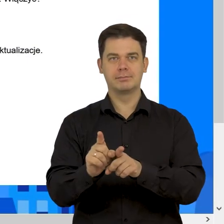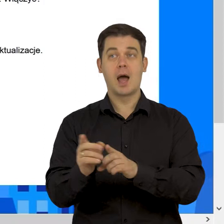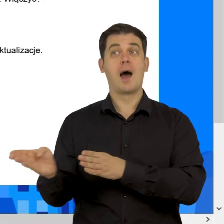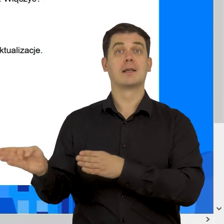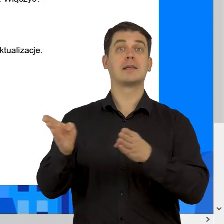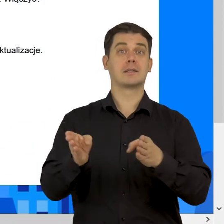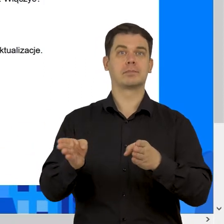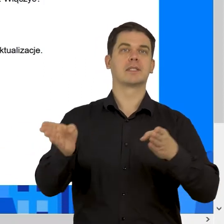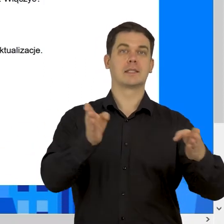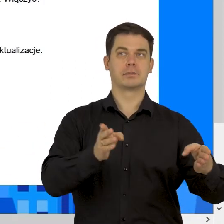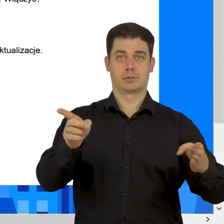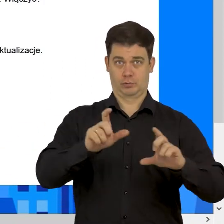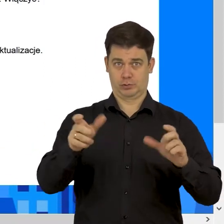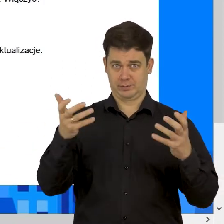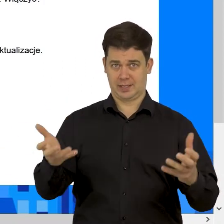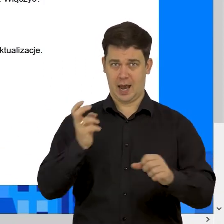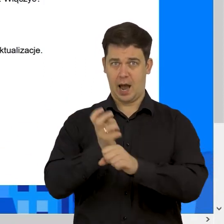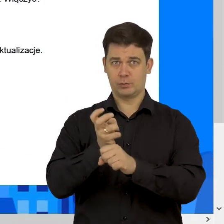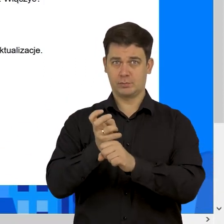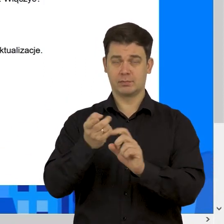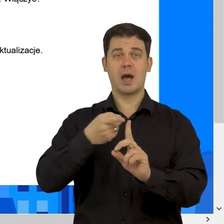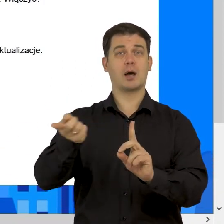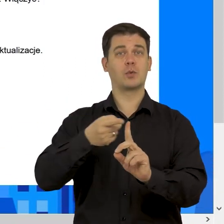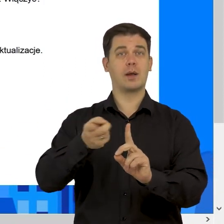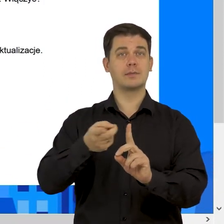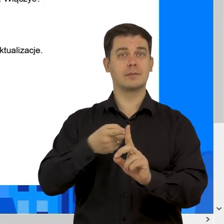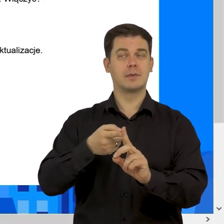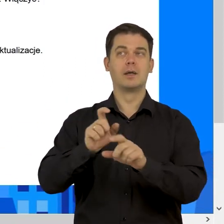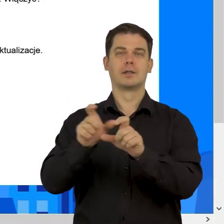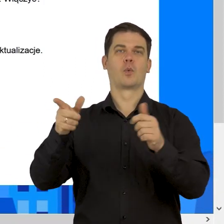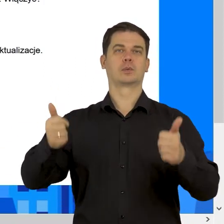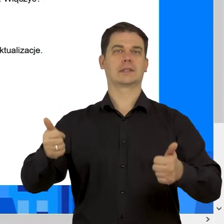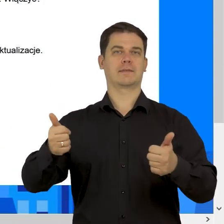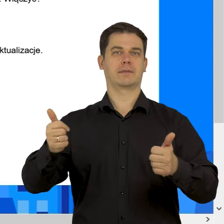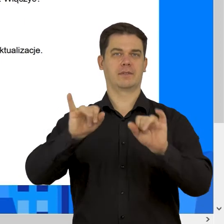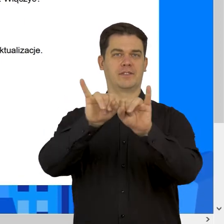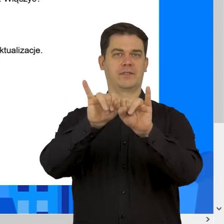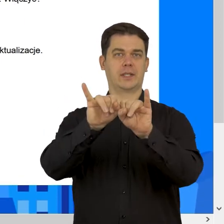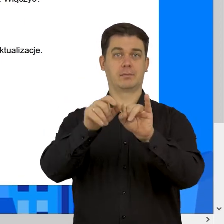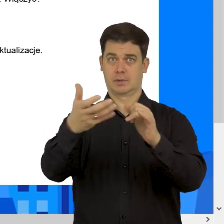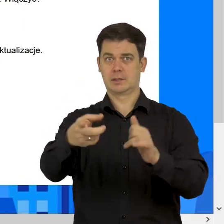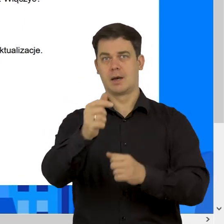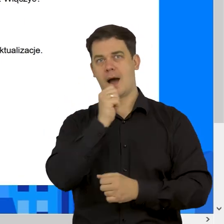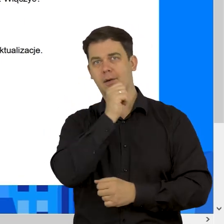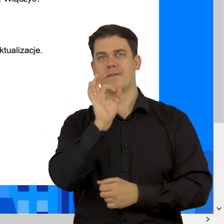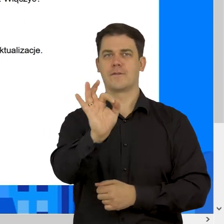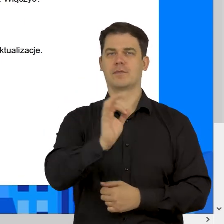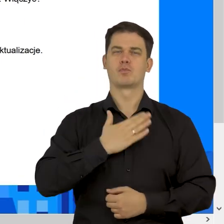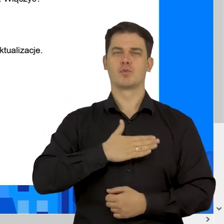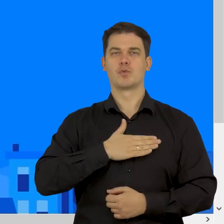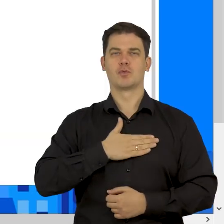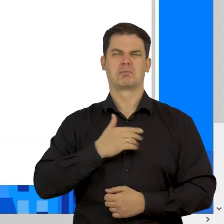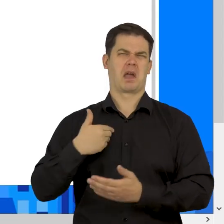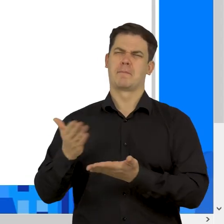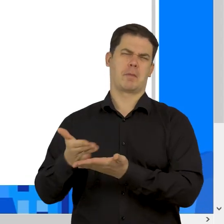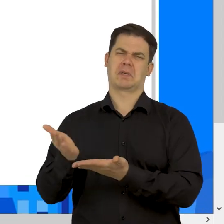krokach zdecyduj, czy chcesz włączyć automatyczną aktualizację routera i skonfigurować sieć Wi-Fi według własnych potrzeb. Ja pomijam